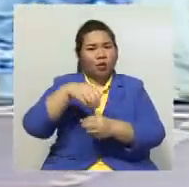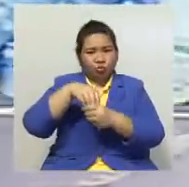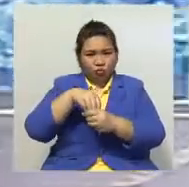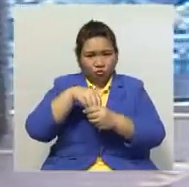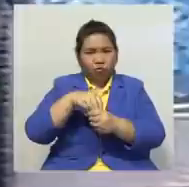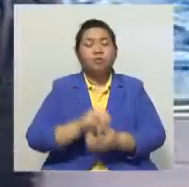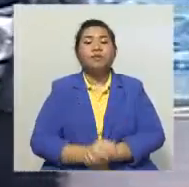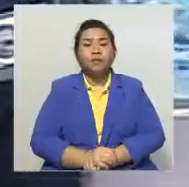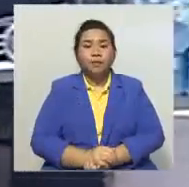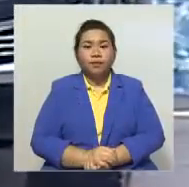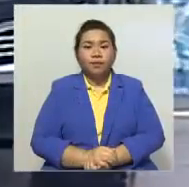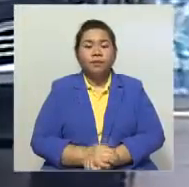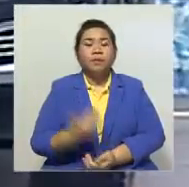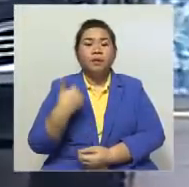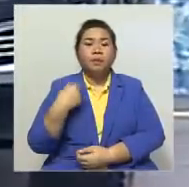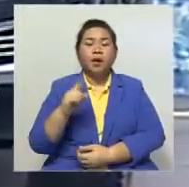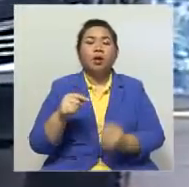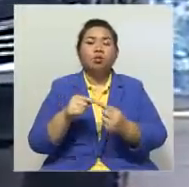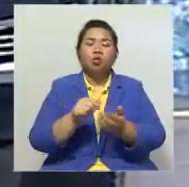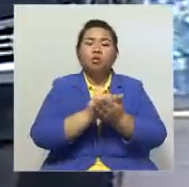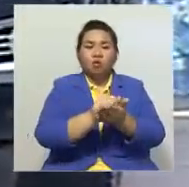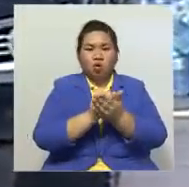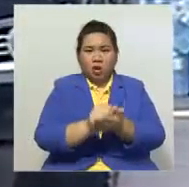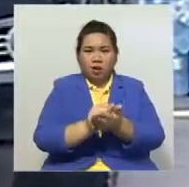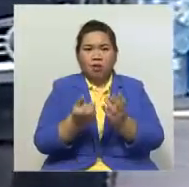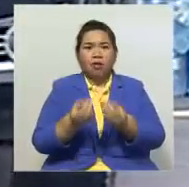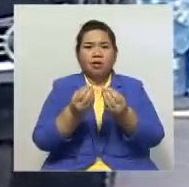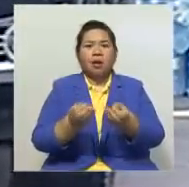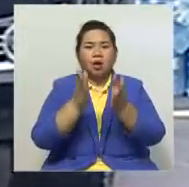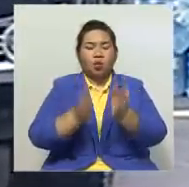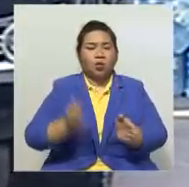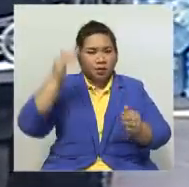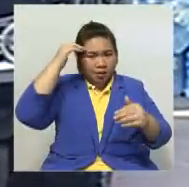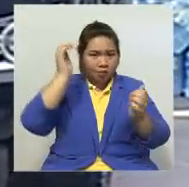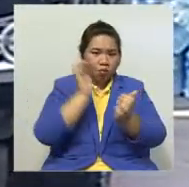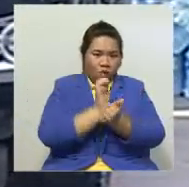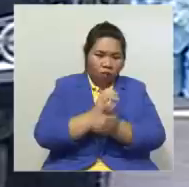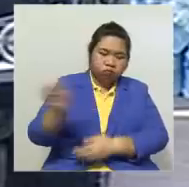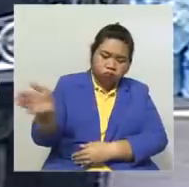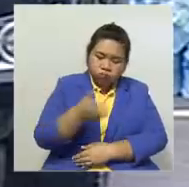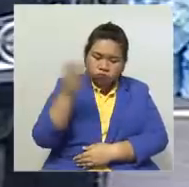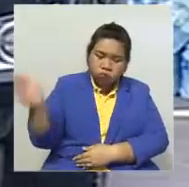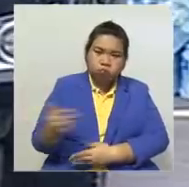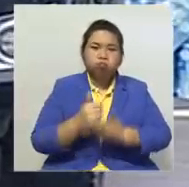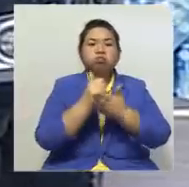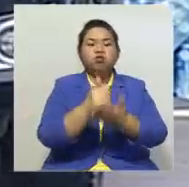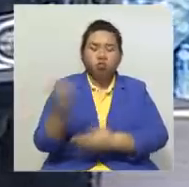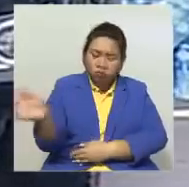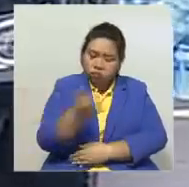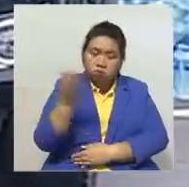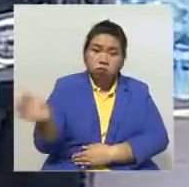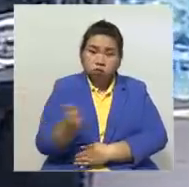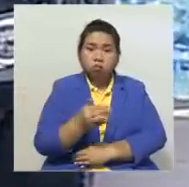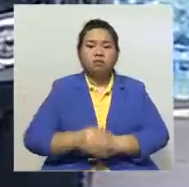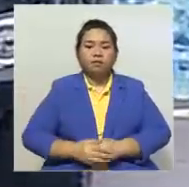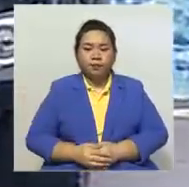แดนตรงนี้ด้วยค่ะนอกจากนั้นด้านการอำนวยความสะดวกยังคงมีเจ้าหน้าที่ตำรวจนะคะคอยอำนวยความสะดวกด้านการจราจรส่วนบรรยาก